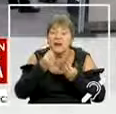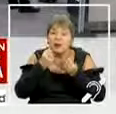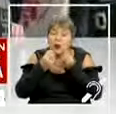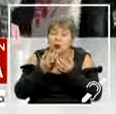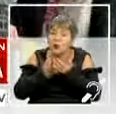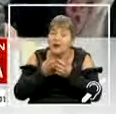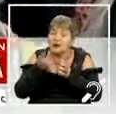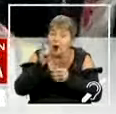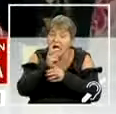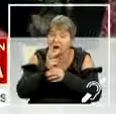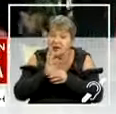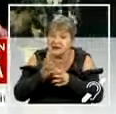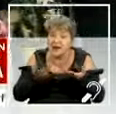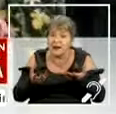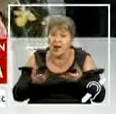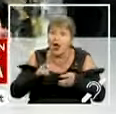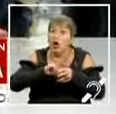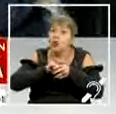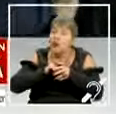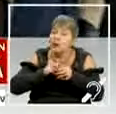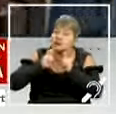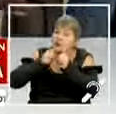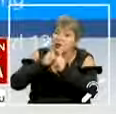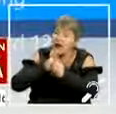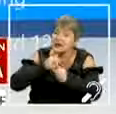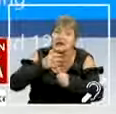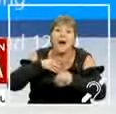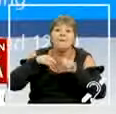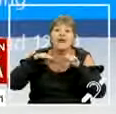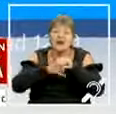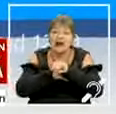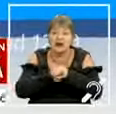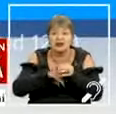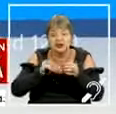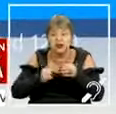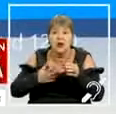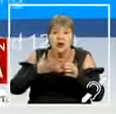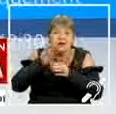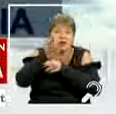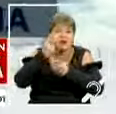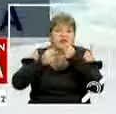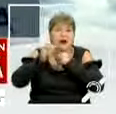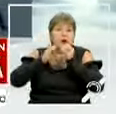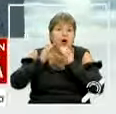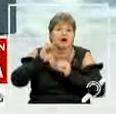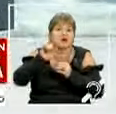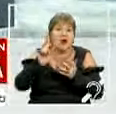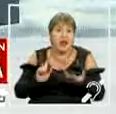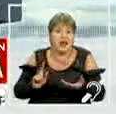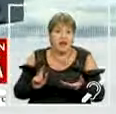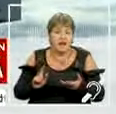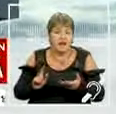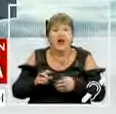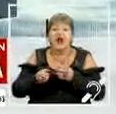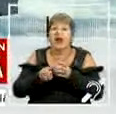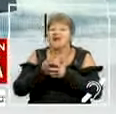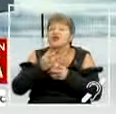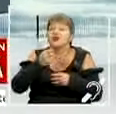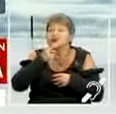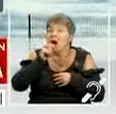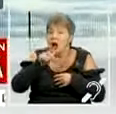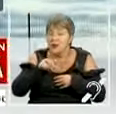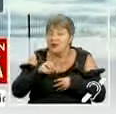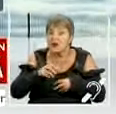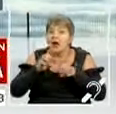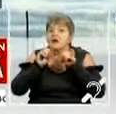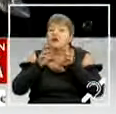privește procesarea migraților și retrimiterea lor înapoi. Dacă ați observat în ultimele săptămâni, de la începutul acestui an, au fost foarte multe știri